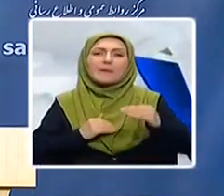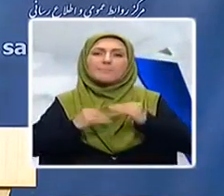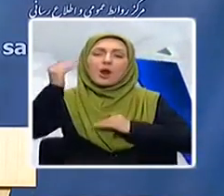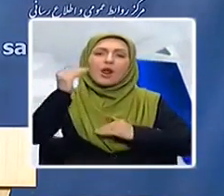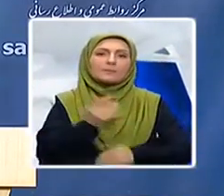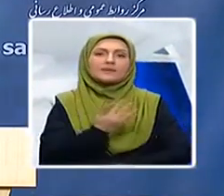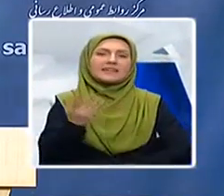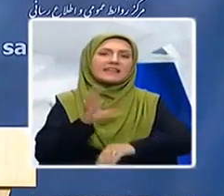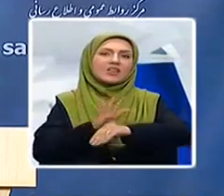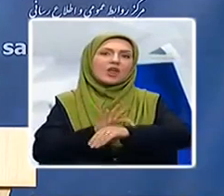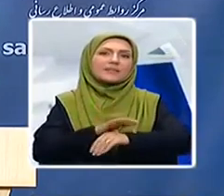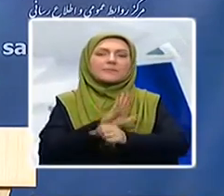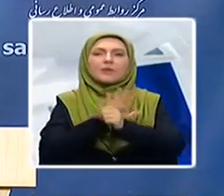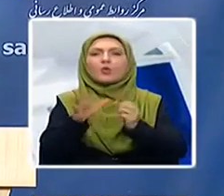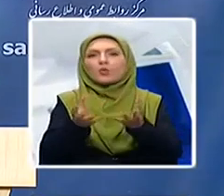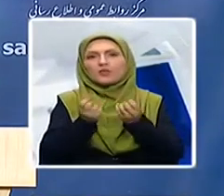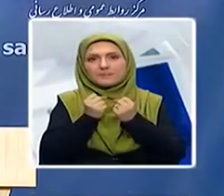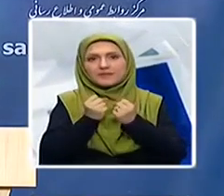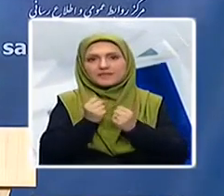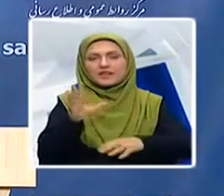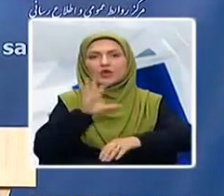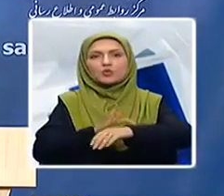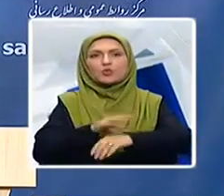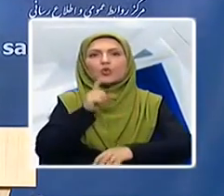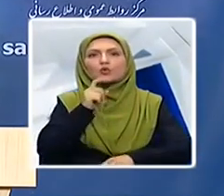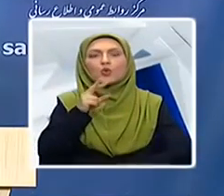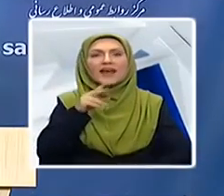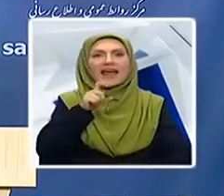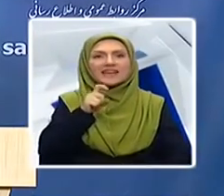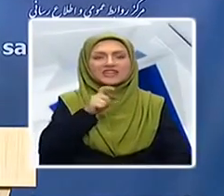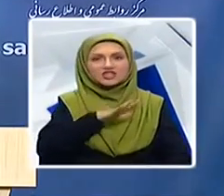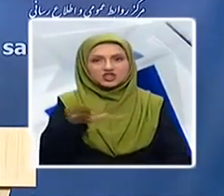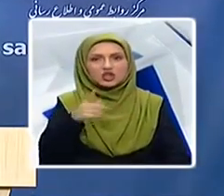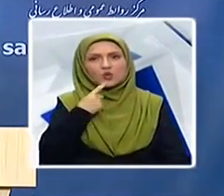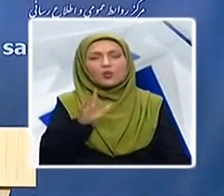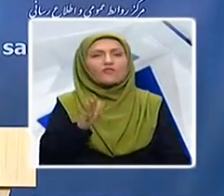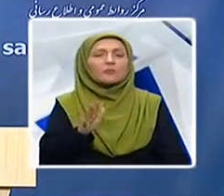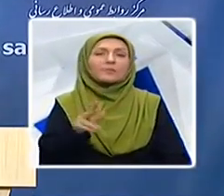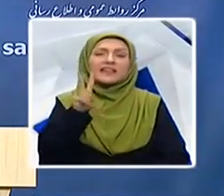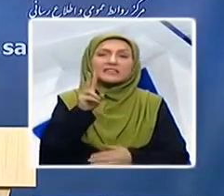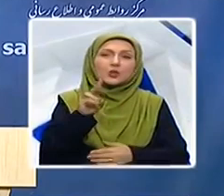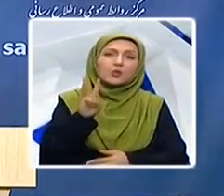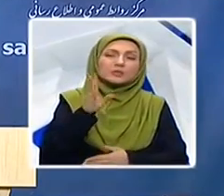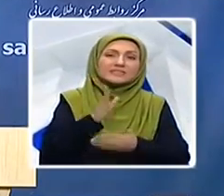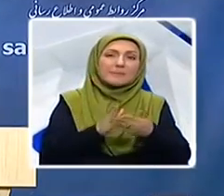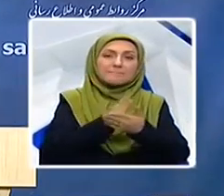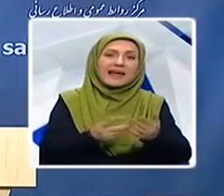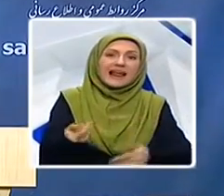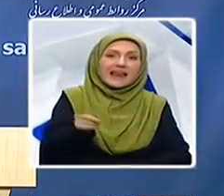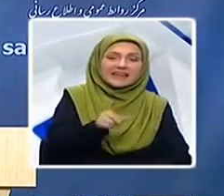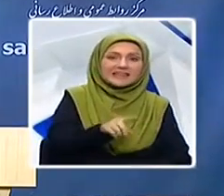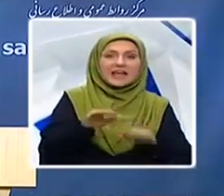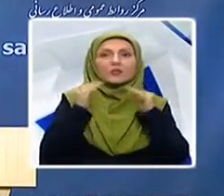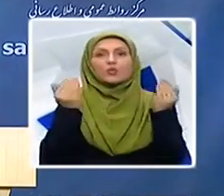مشکلات تشدید میشه. دکتر حریچی از احتمال 2 تا 3 طغیان بیماری در دنیا طی 1 سال